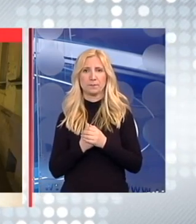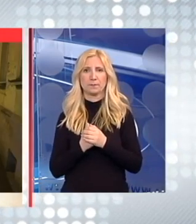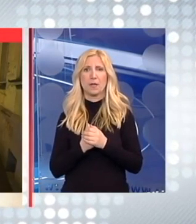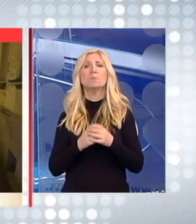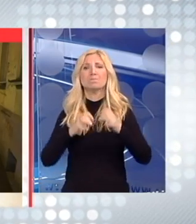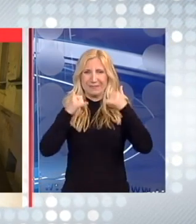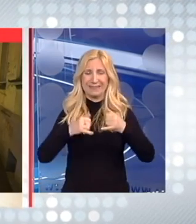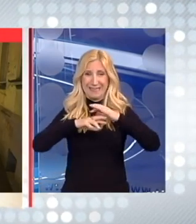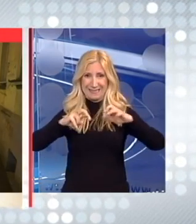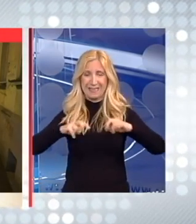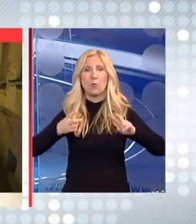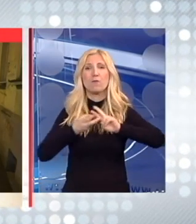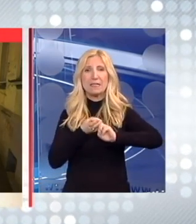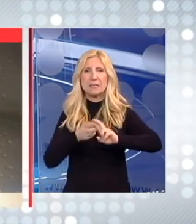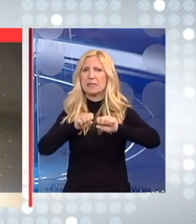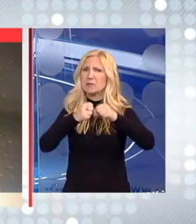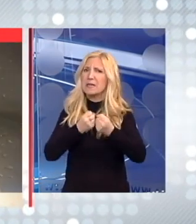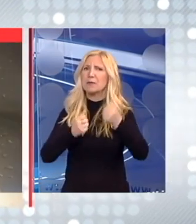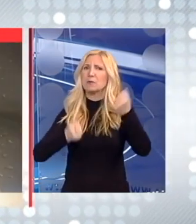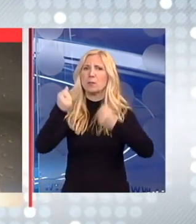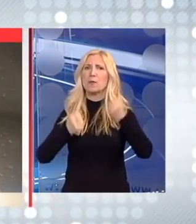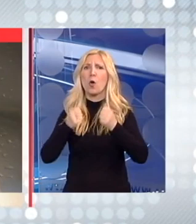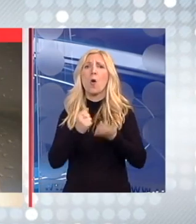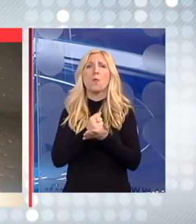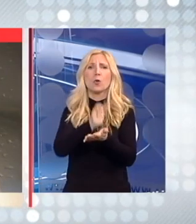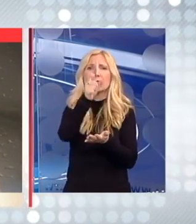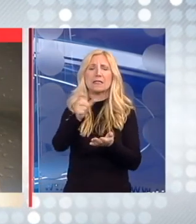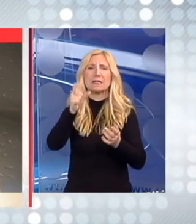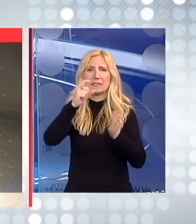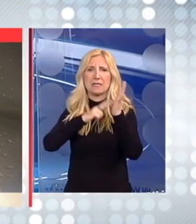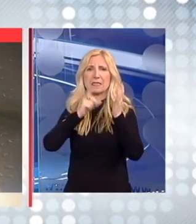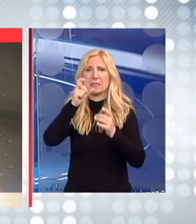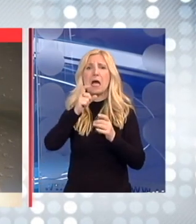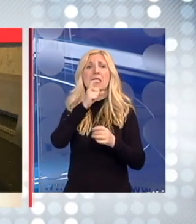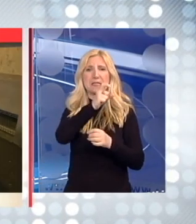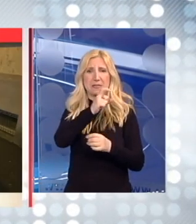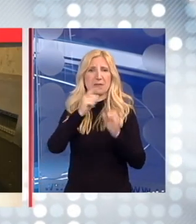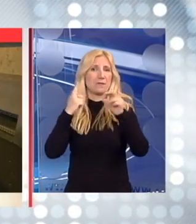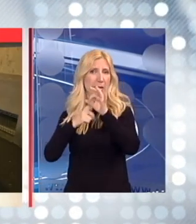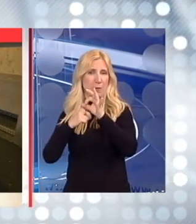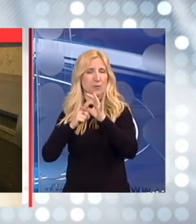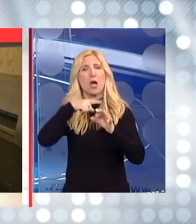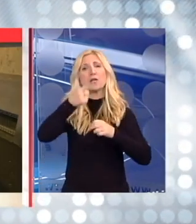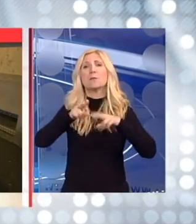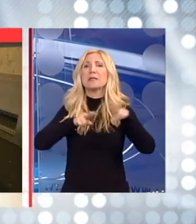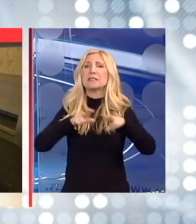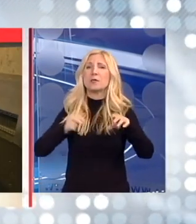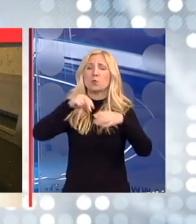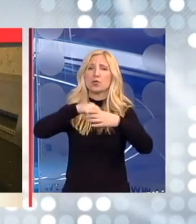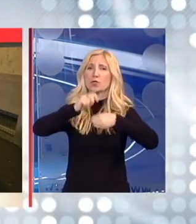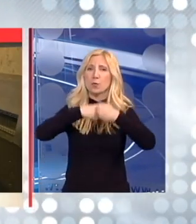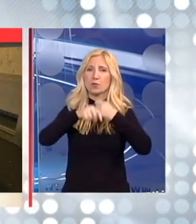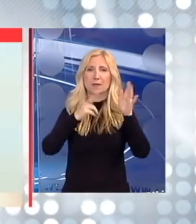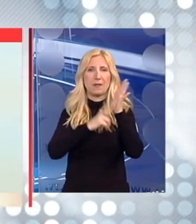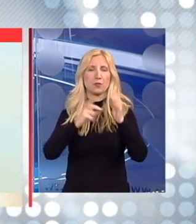U toku je istraga u vezi sa razbijenim automobilom poslanika SNS-a Srbislava Filipovića, kaže ministar unutrašnjih poslova